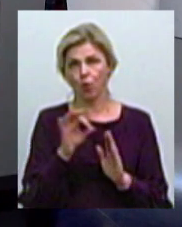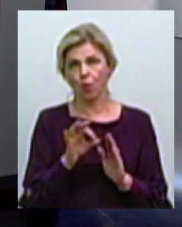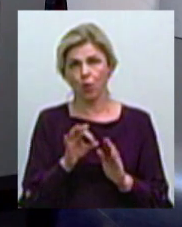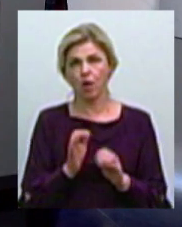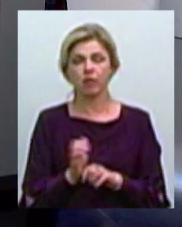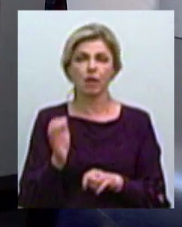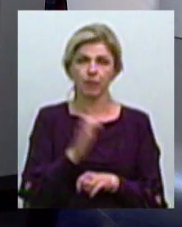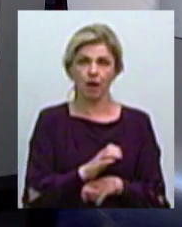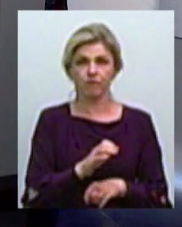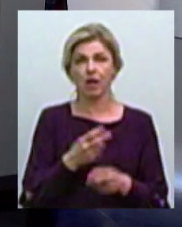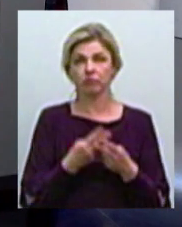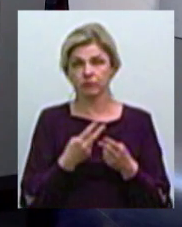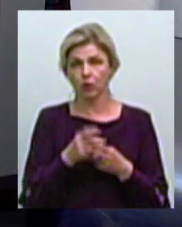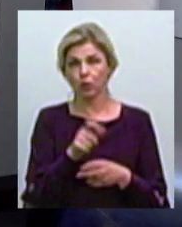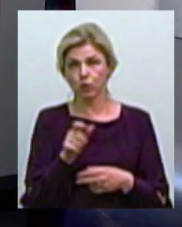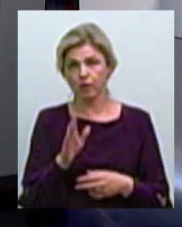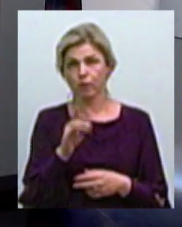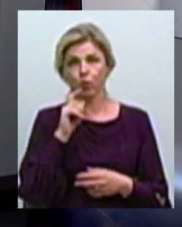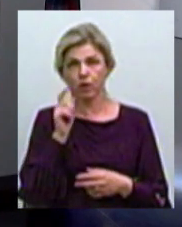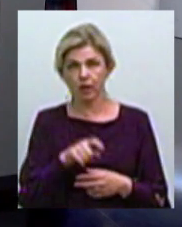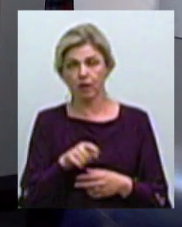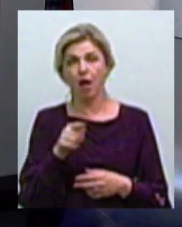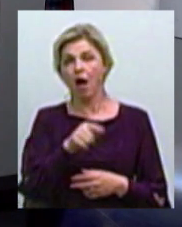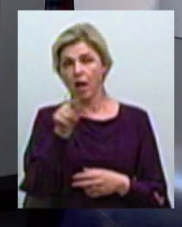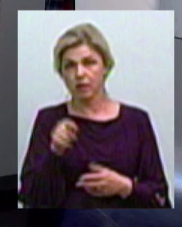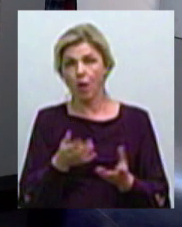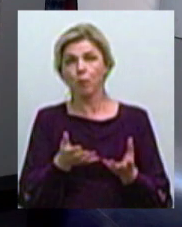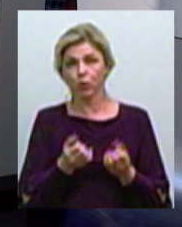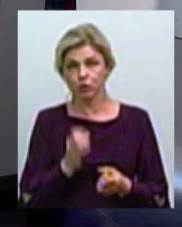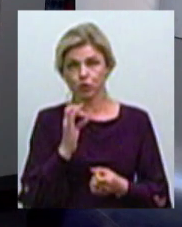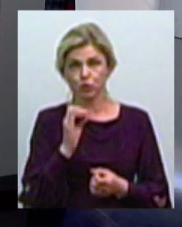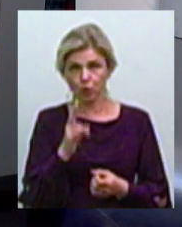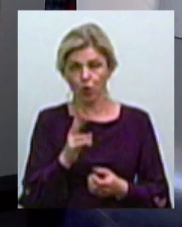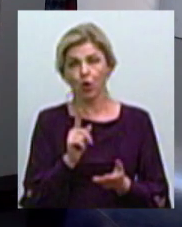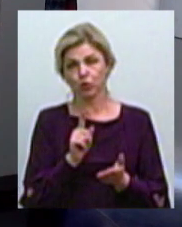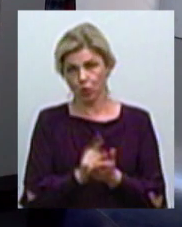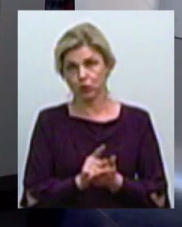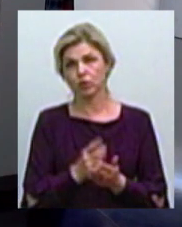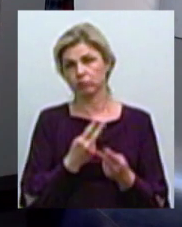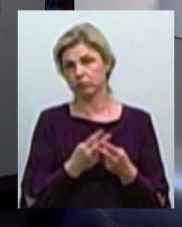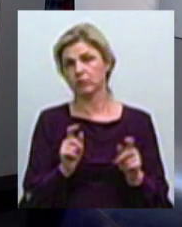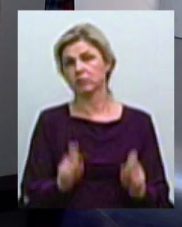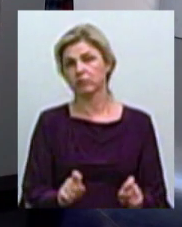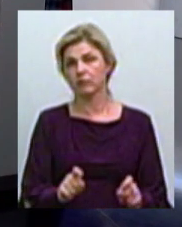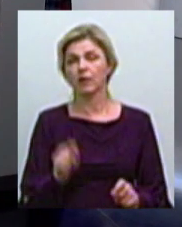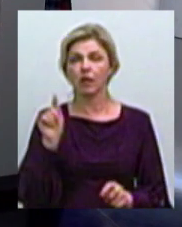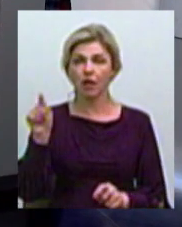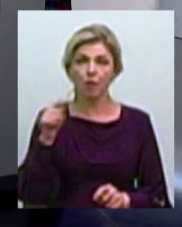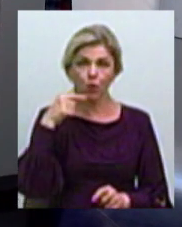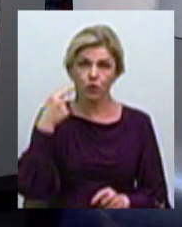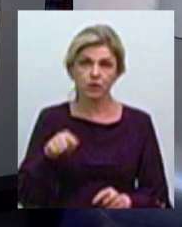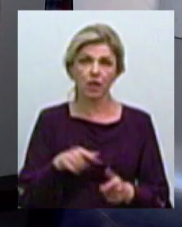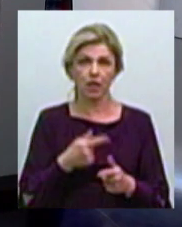в Украину. Вот. Но опять же, они получили срок, и они должны его отбыть. Вот. Здесь или в России, в любом